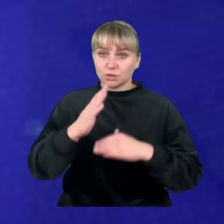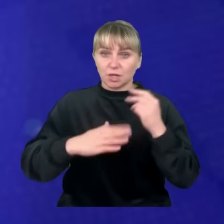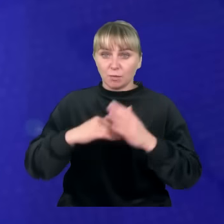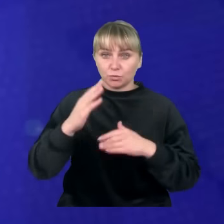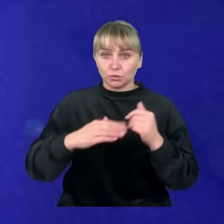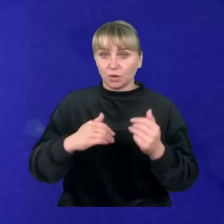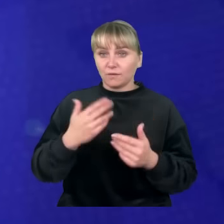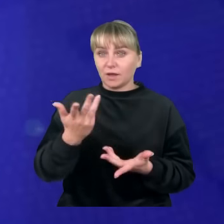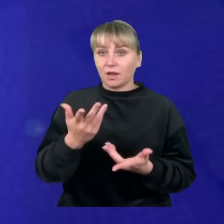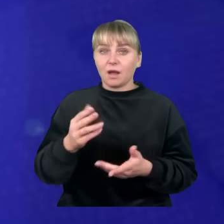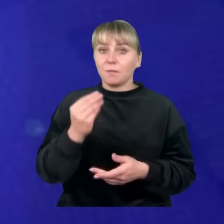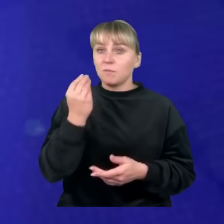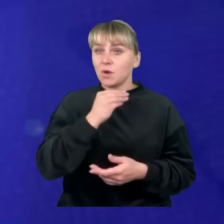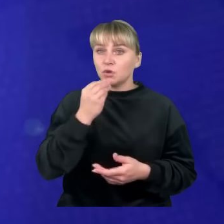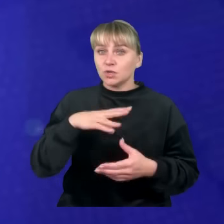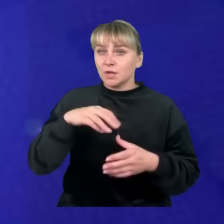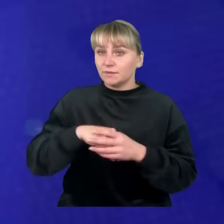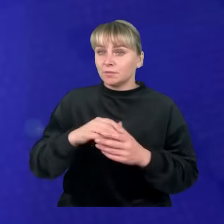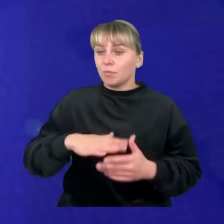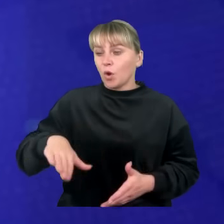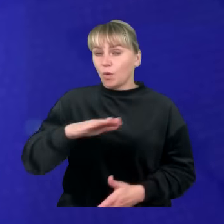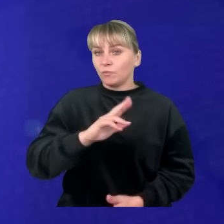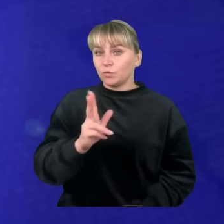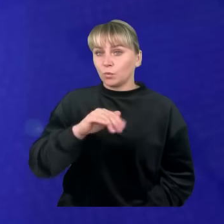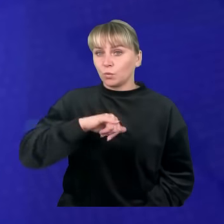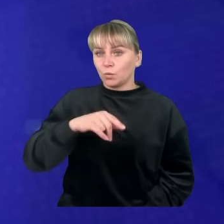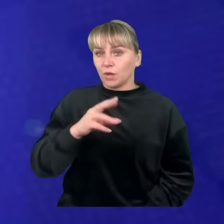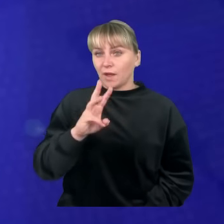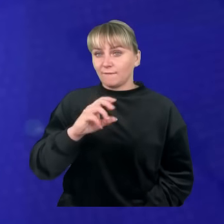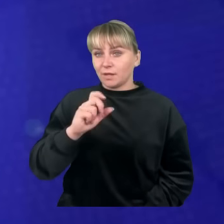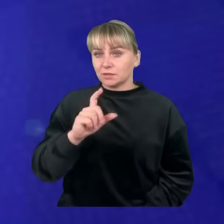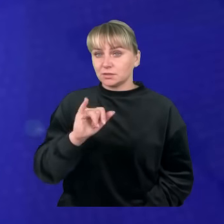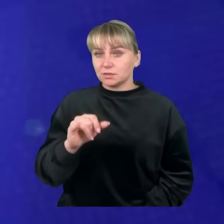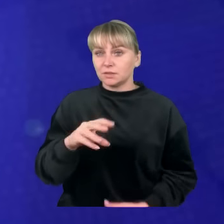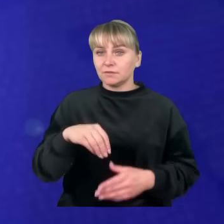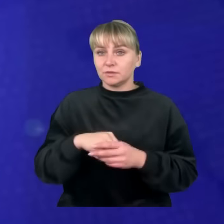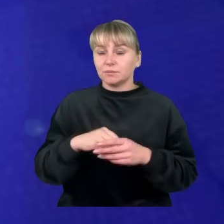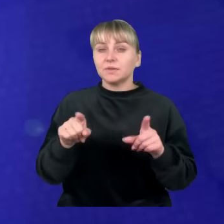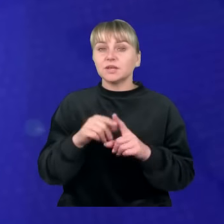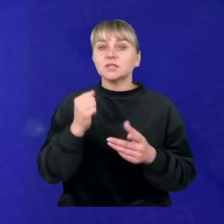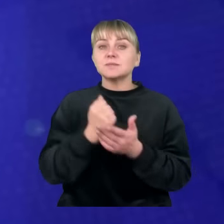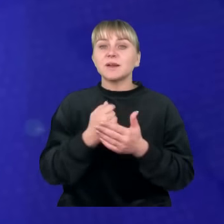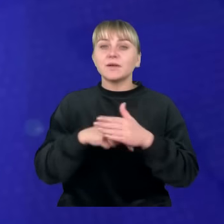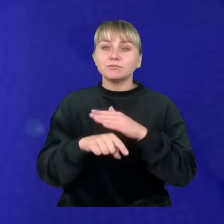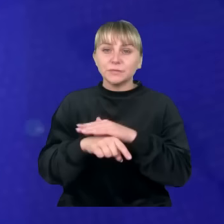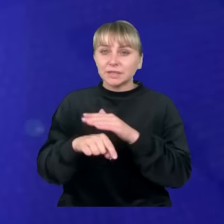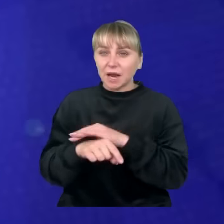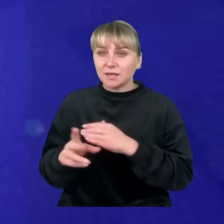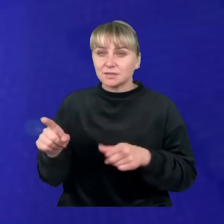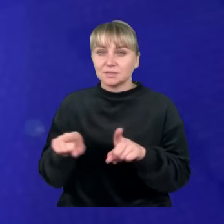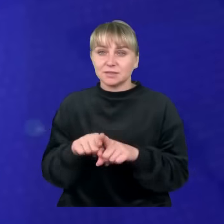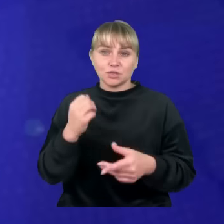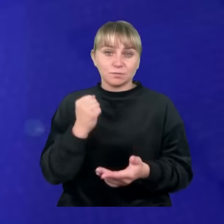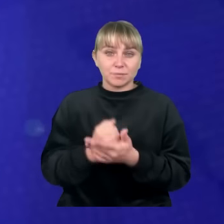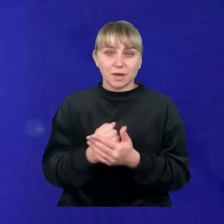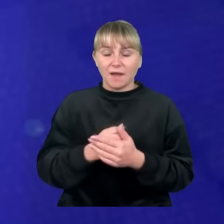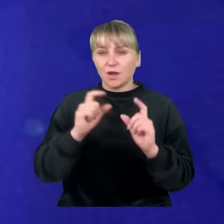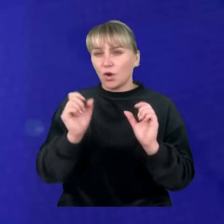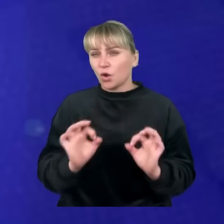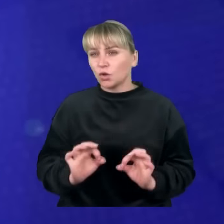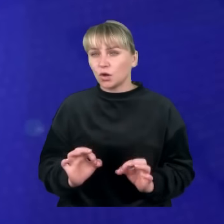obwodzie Królewieckim. Ponadto rządowe plany dotyczące migracji esbeckich emerytów, jak również prawa brutalnego gangu